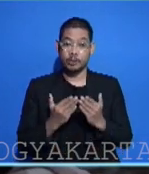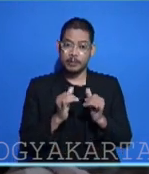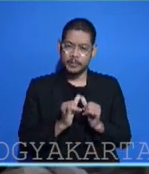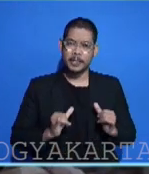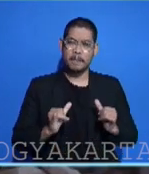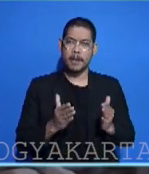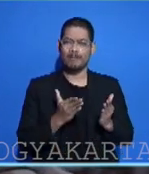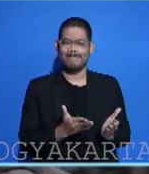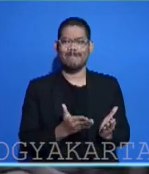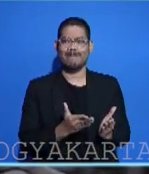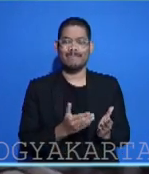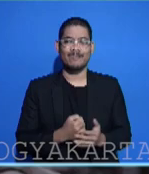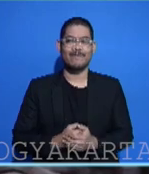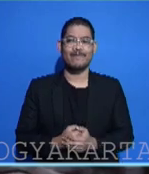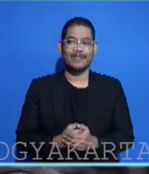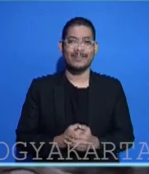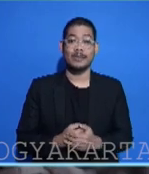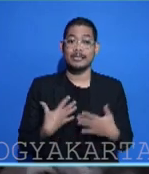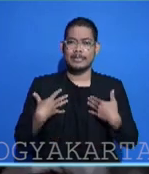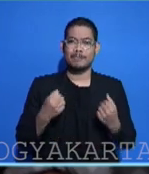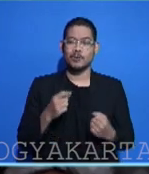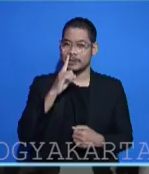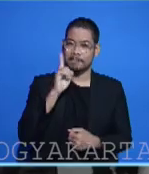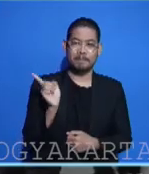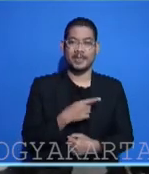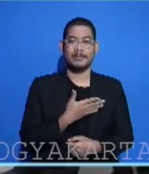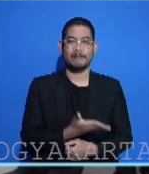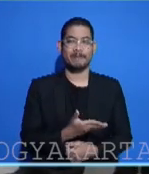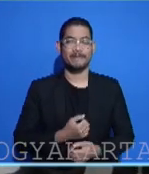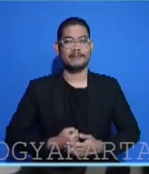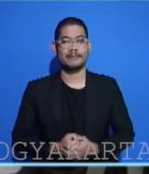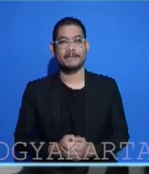Semoga beliau cepat baik. Ya, itu ya.